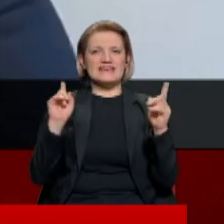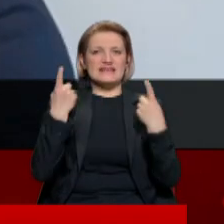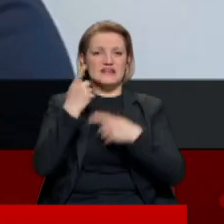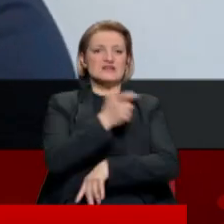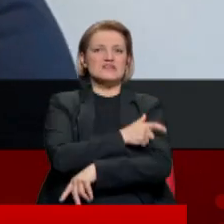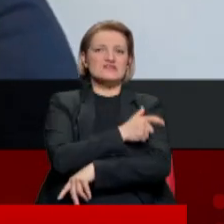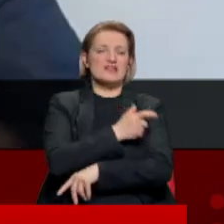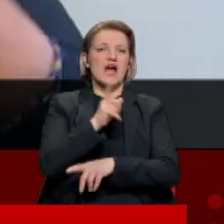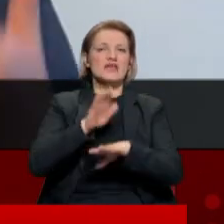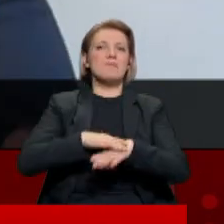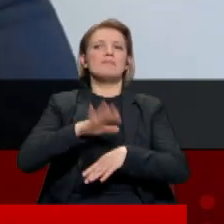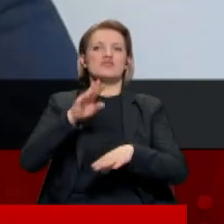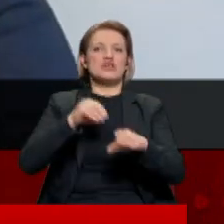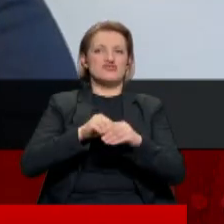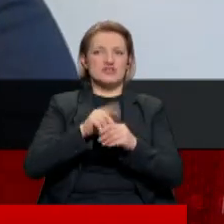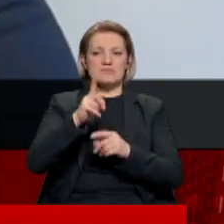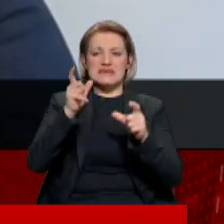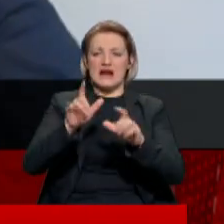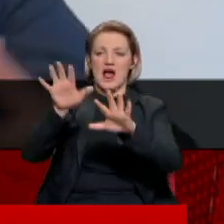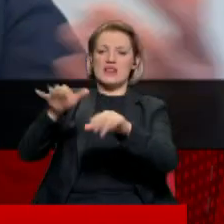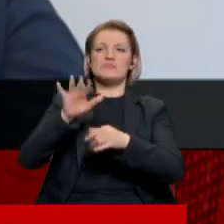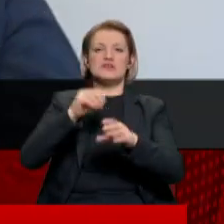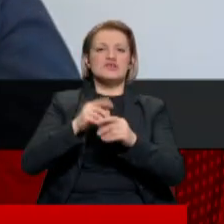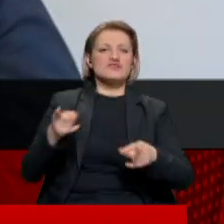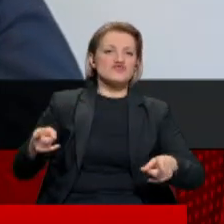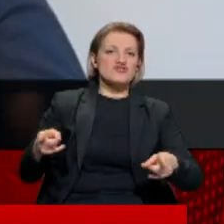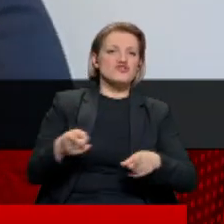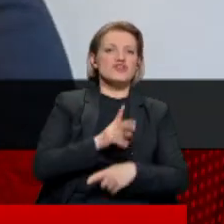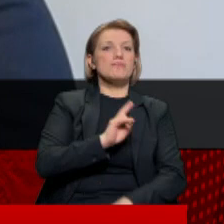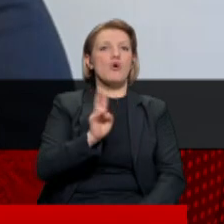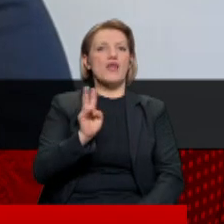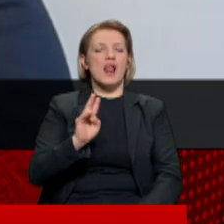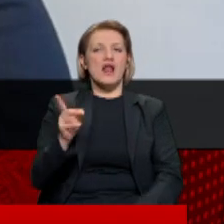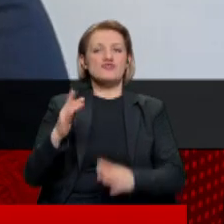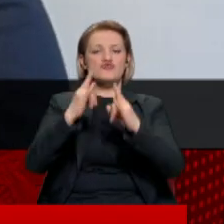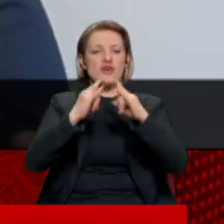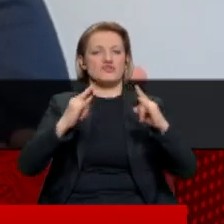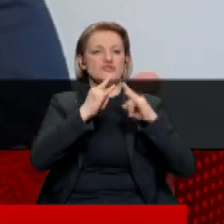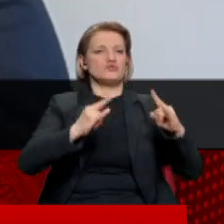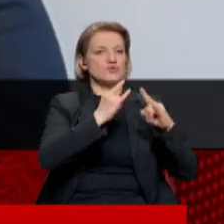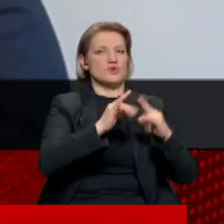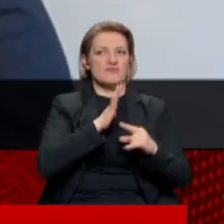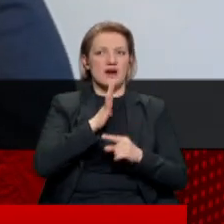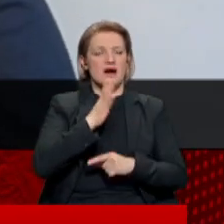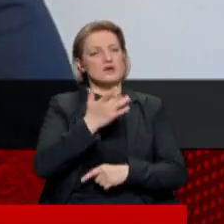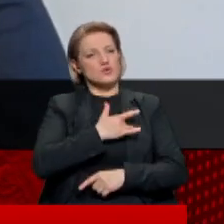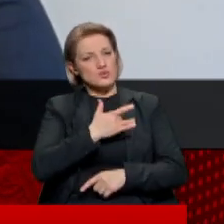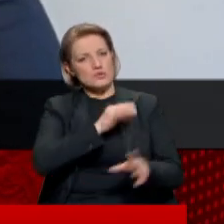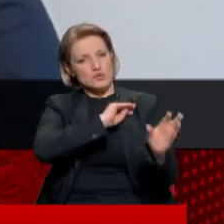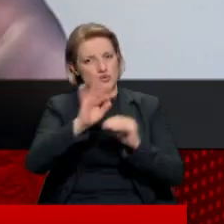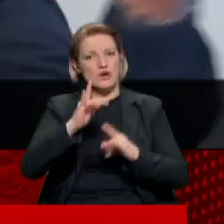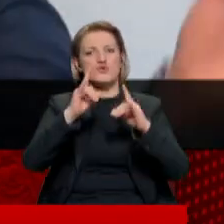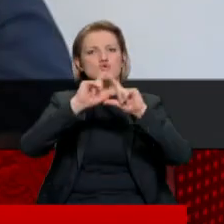Kızılay üretmediği için, bir yerden alınmadığı için çeşit çeşit model çadırlar var burada. İşte hayırseverler